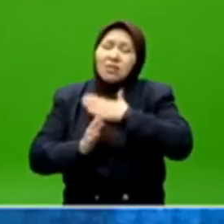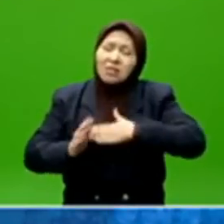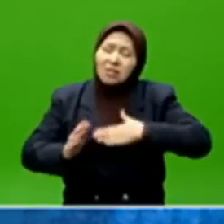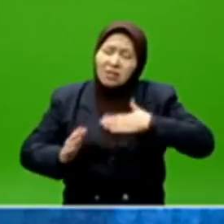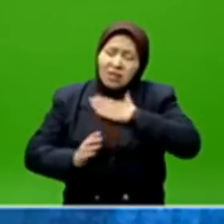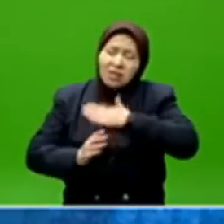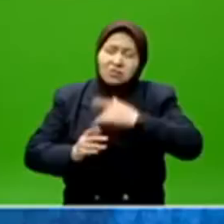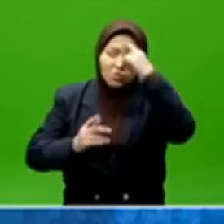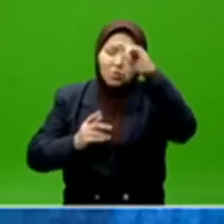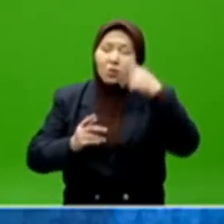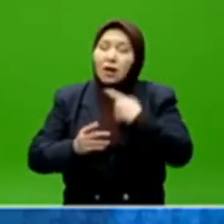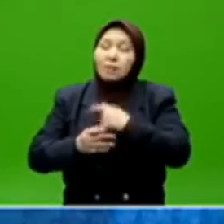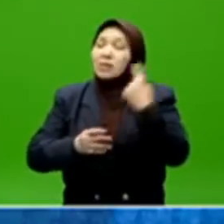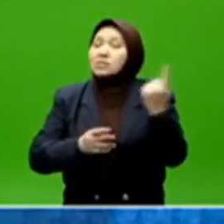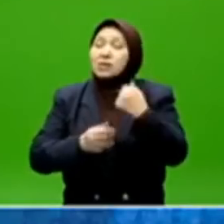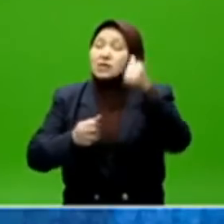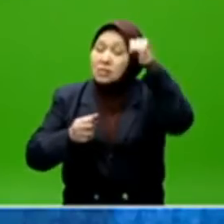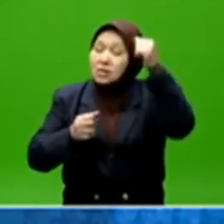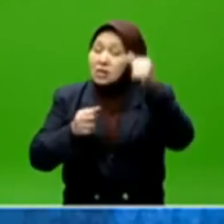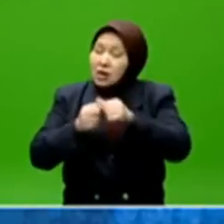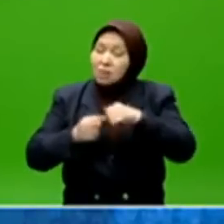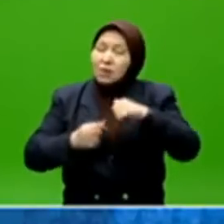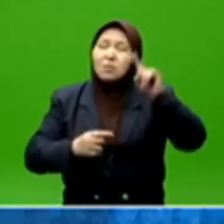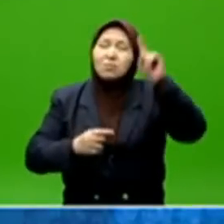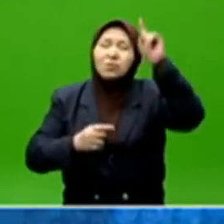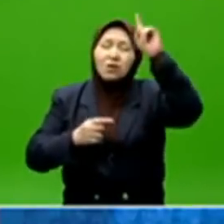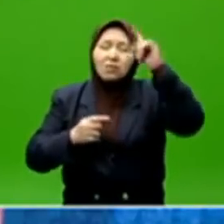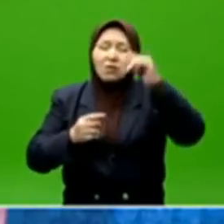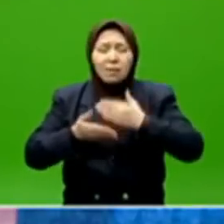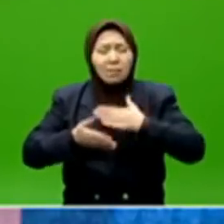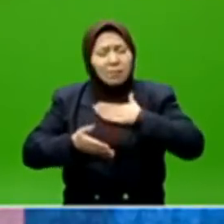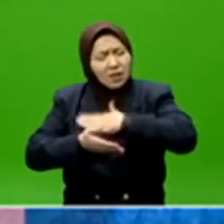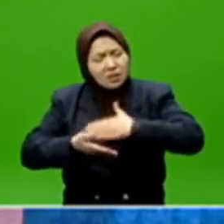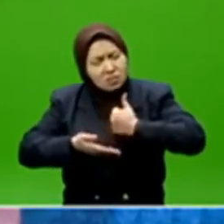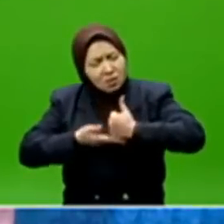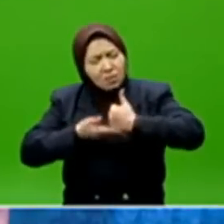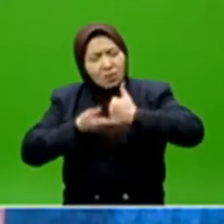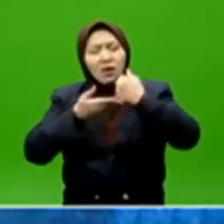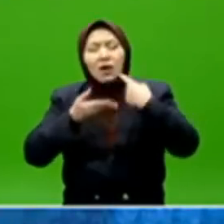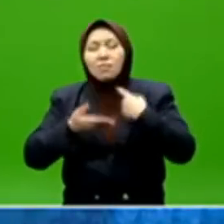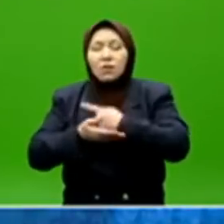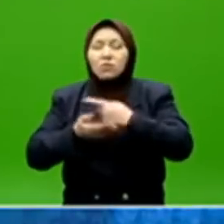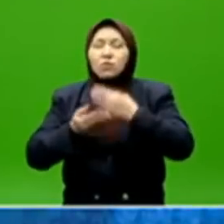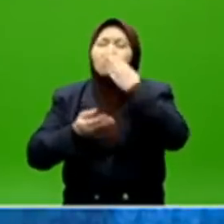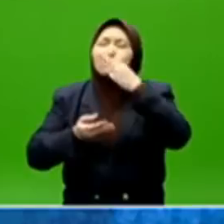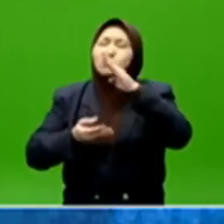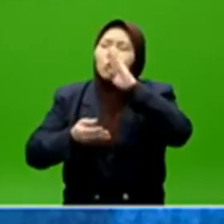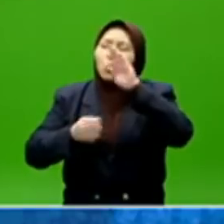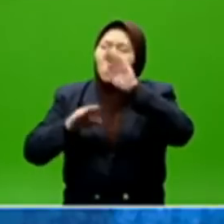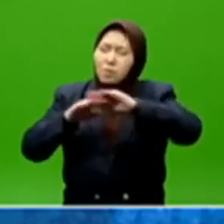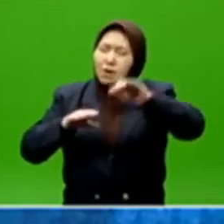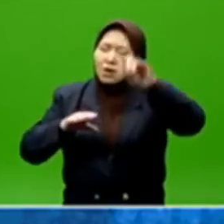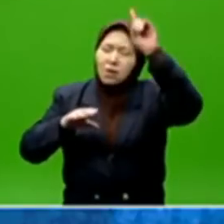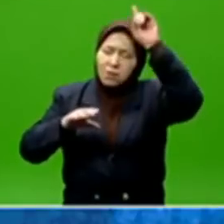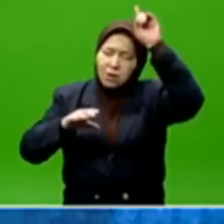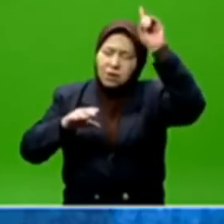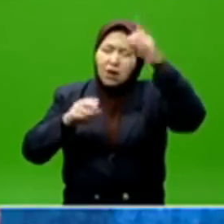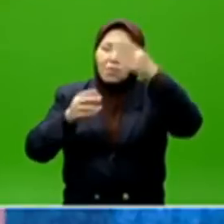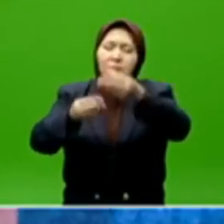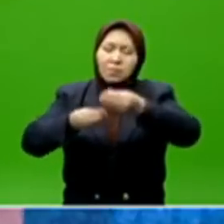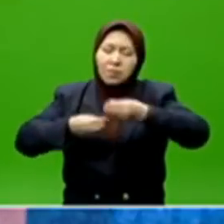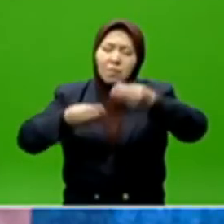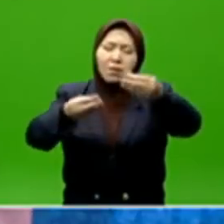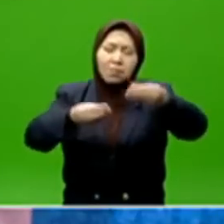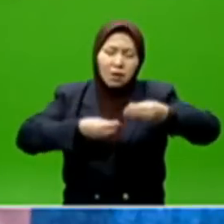kami senantiasa ingat kepada-Mu. Tolong kami untuk kami senantiasa mensyukuri akan segala kurnian pemberian-Mu,